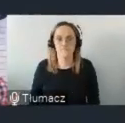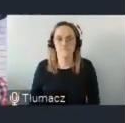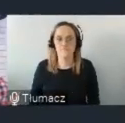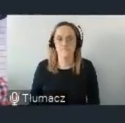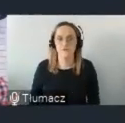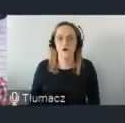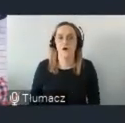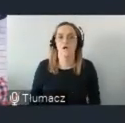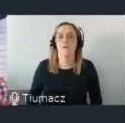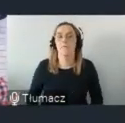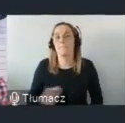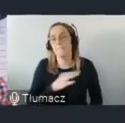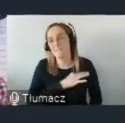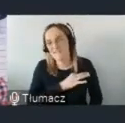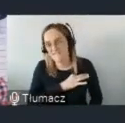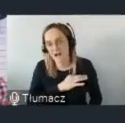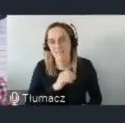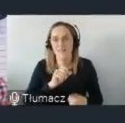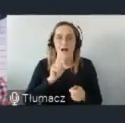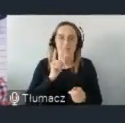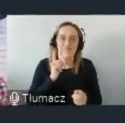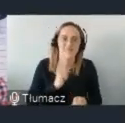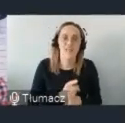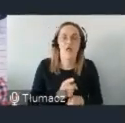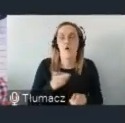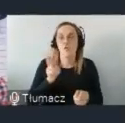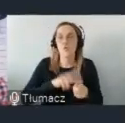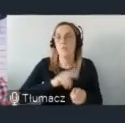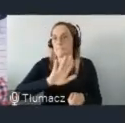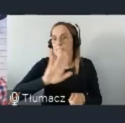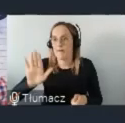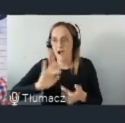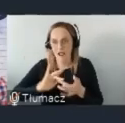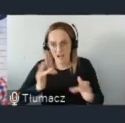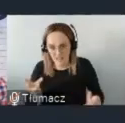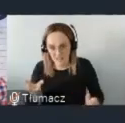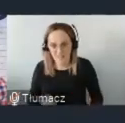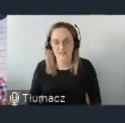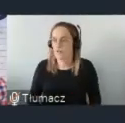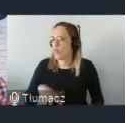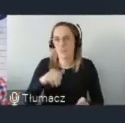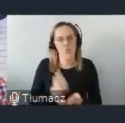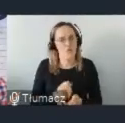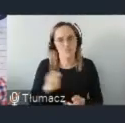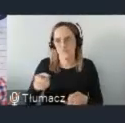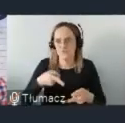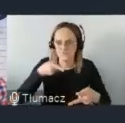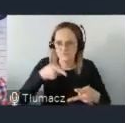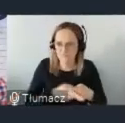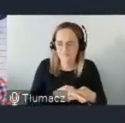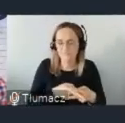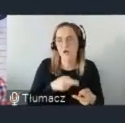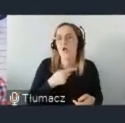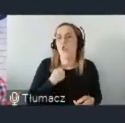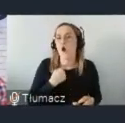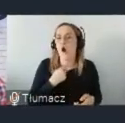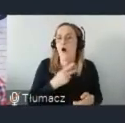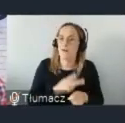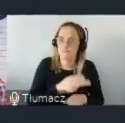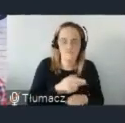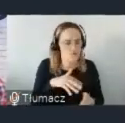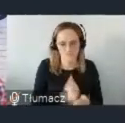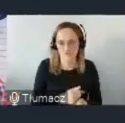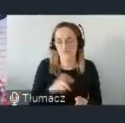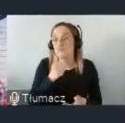Robimy oczywiście albo prywatny, albo tylko dla tych, którzy mają link, tak? Więc nie musicie się logować, teraz powinno być dobrze.